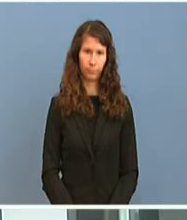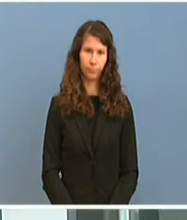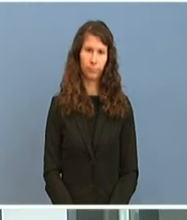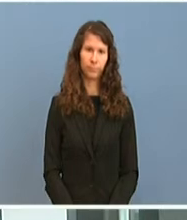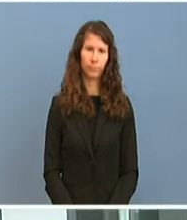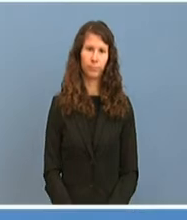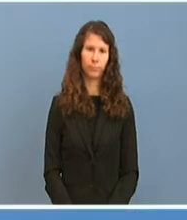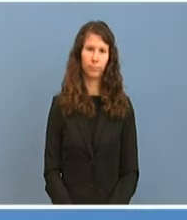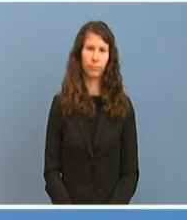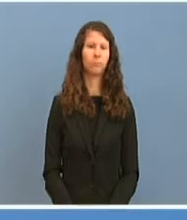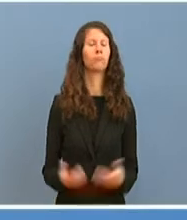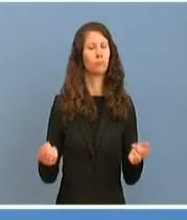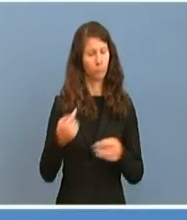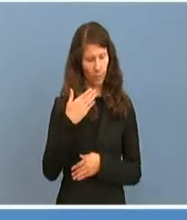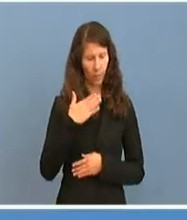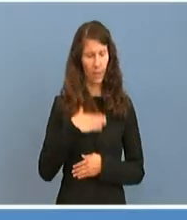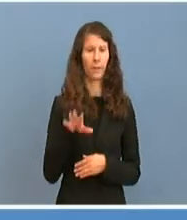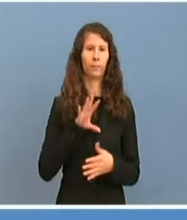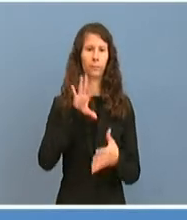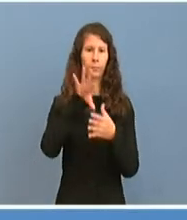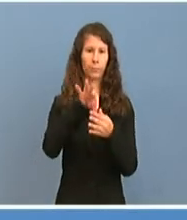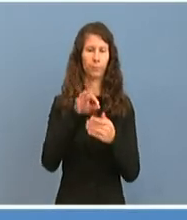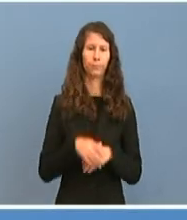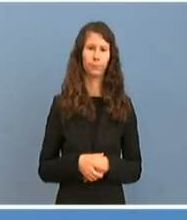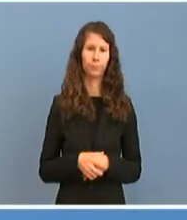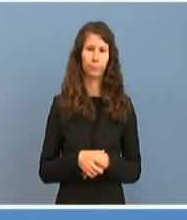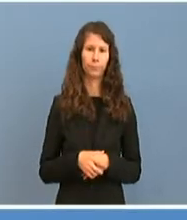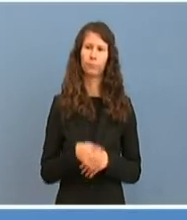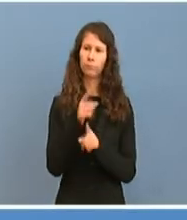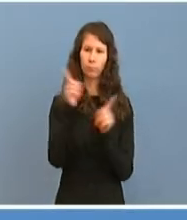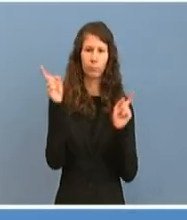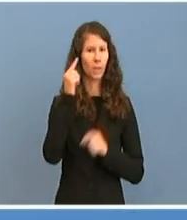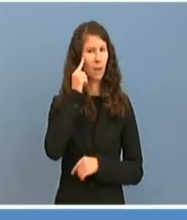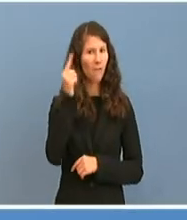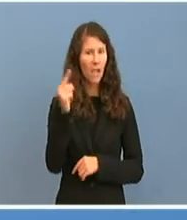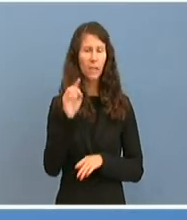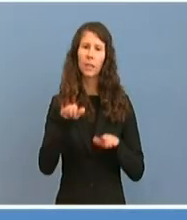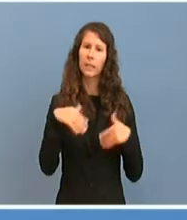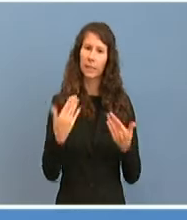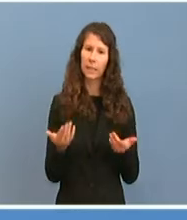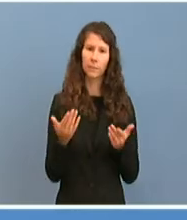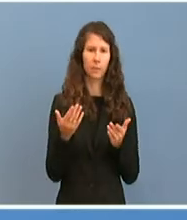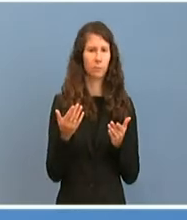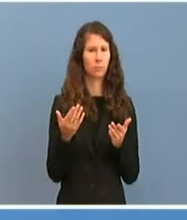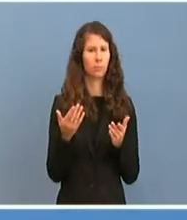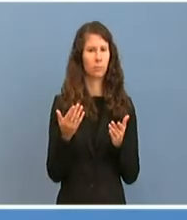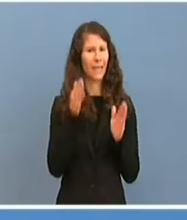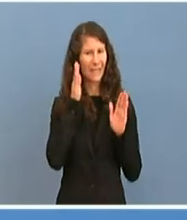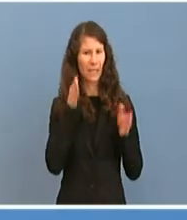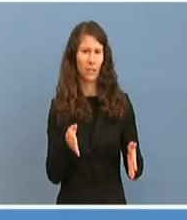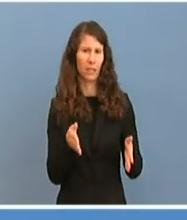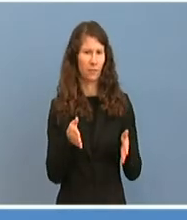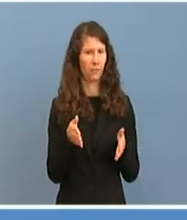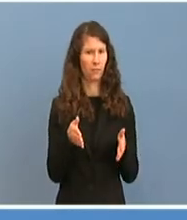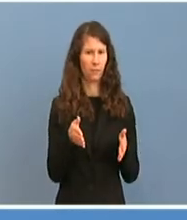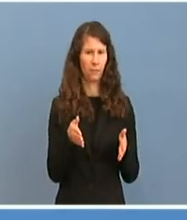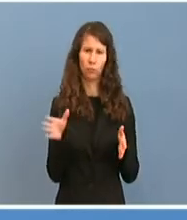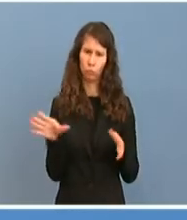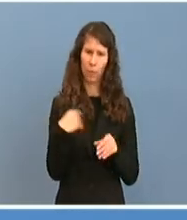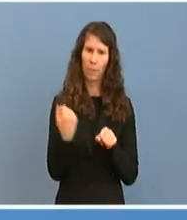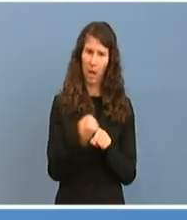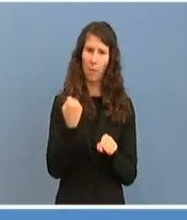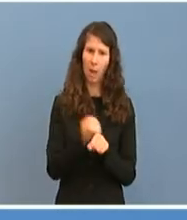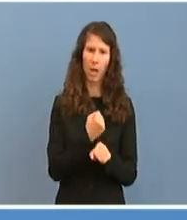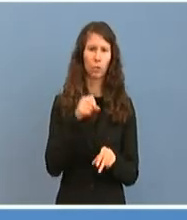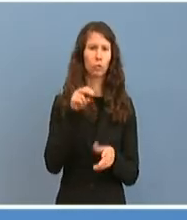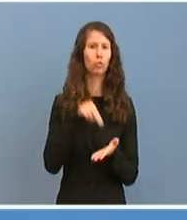Ja, da steige ich gerne ein. Wie Sie wissen, gibt es ja schon eine sehr intensive und umfangreiche Zusammenarbeit mit den jeweiligen Behörden, die